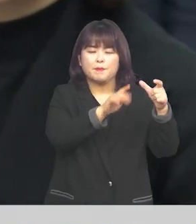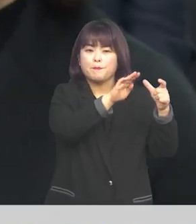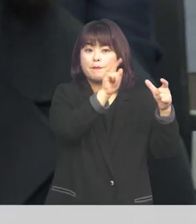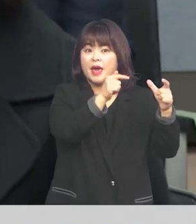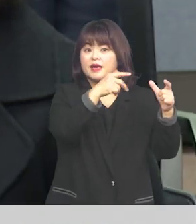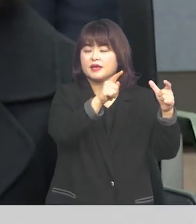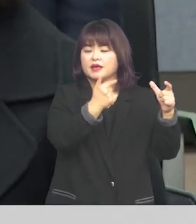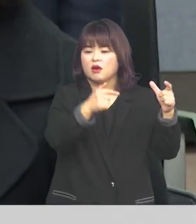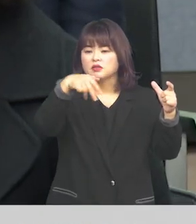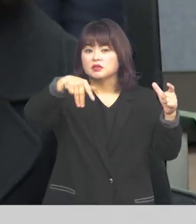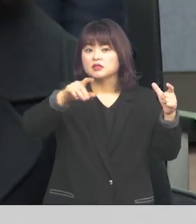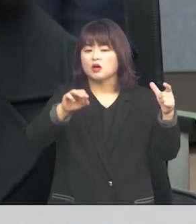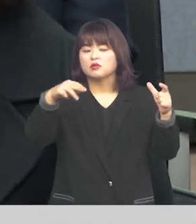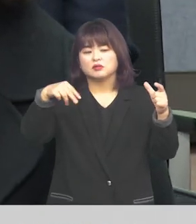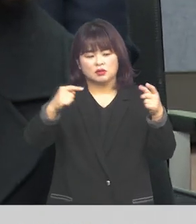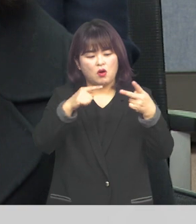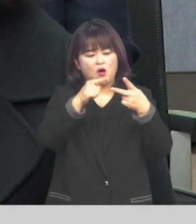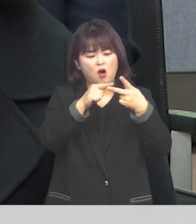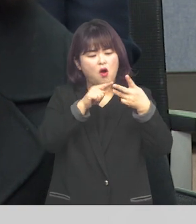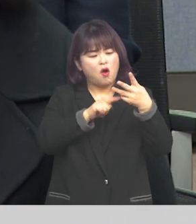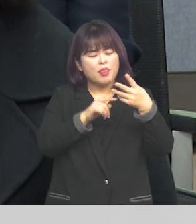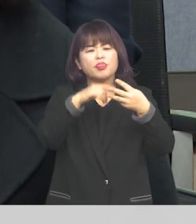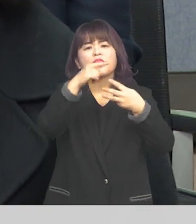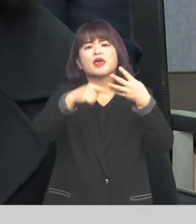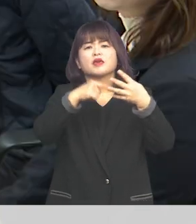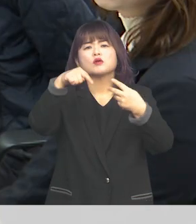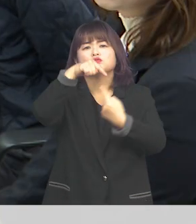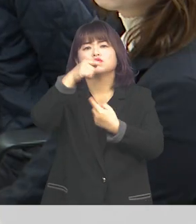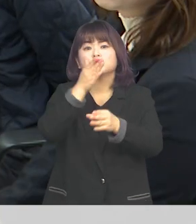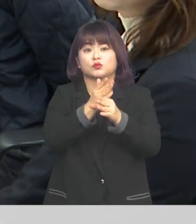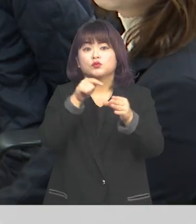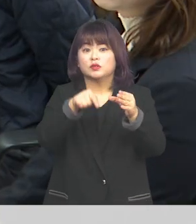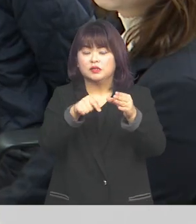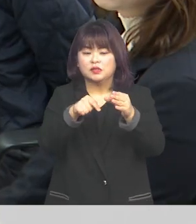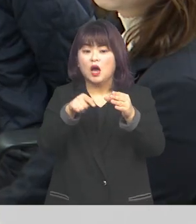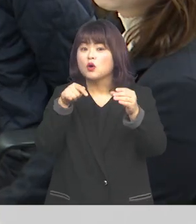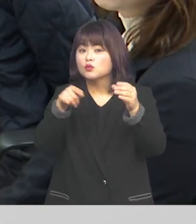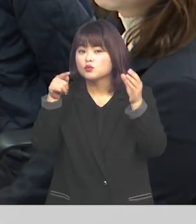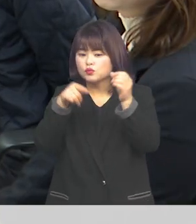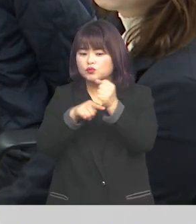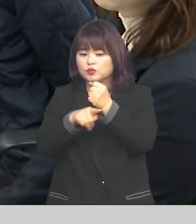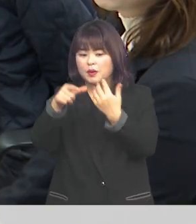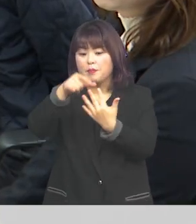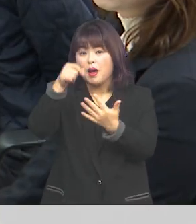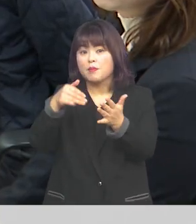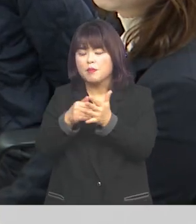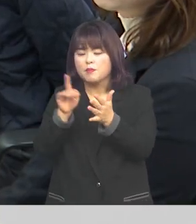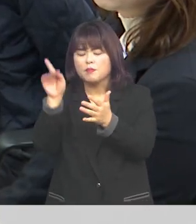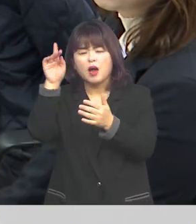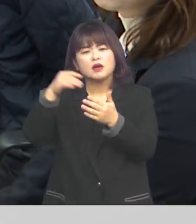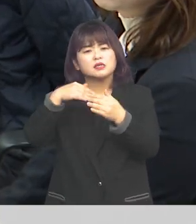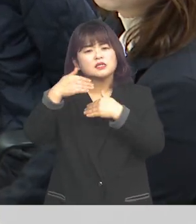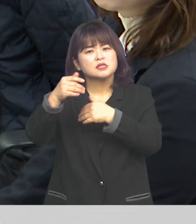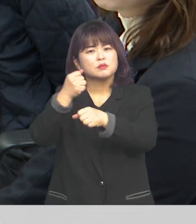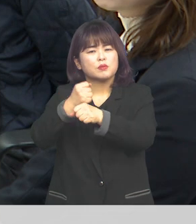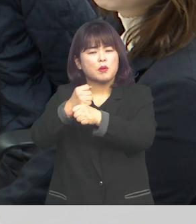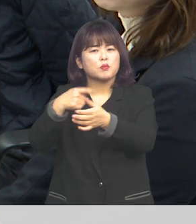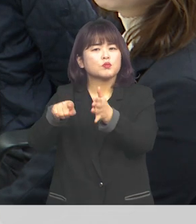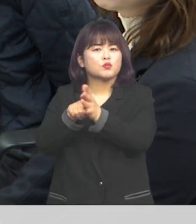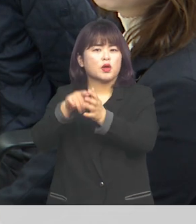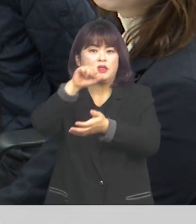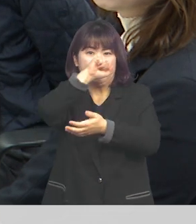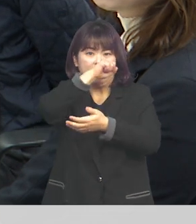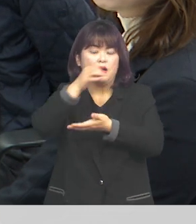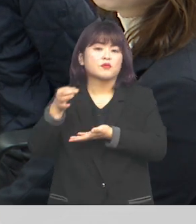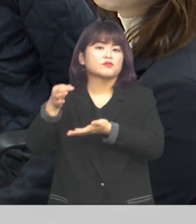수지고, 청덕고, 초당고 등 4개 학교가 운영 중입니다. 과학중점고등학교로 지정되면 과학실험실 환경